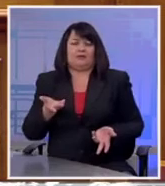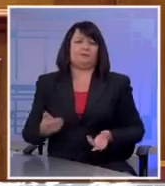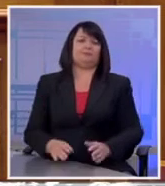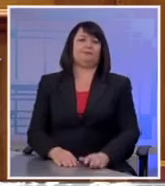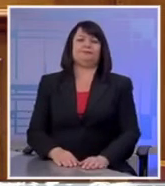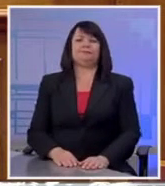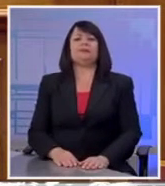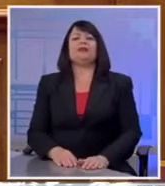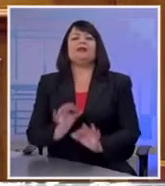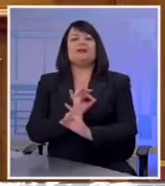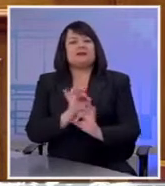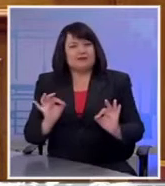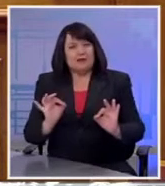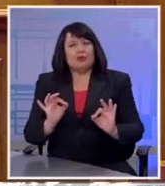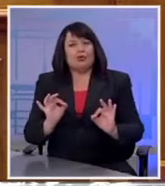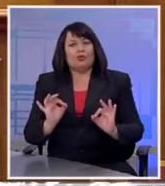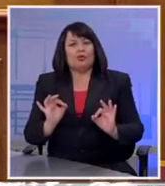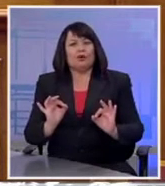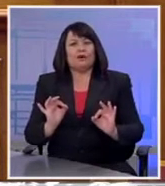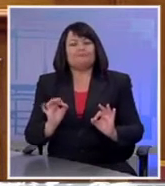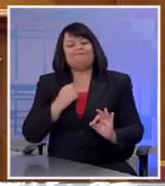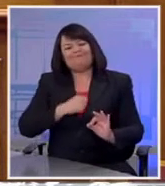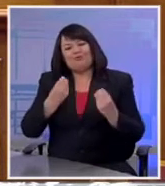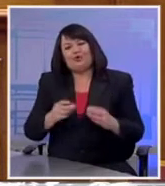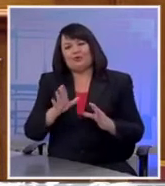Που σίγουρα είναι μια κατάσταση νοσηρή.